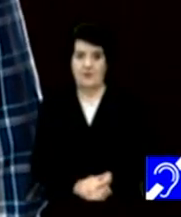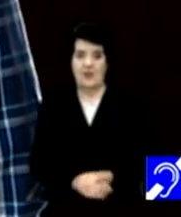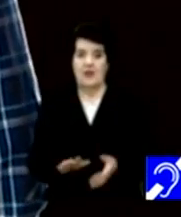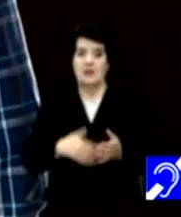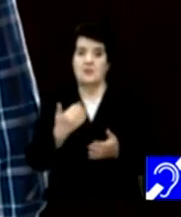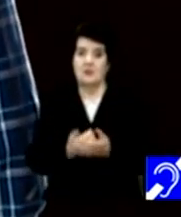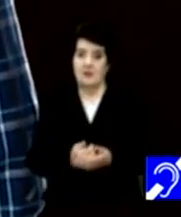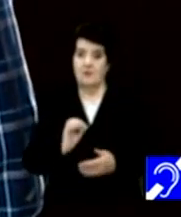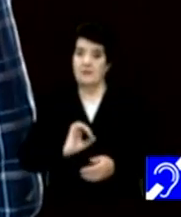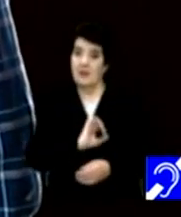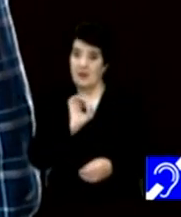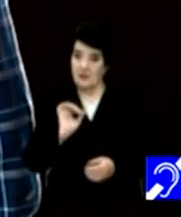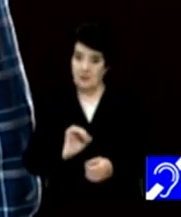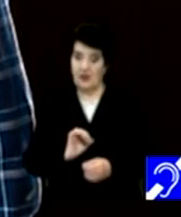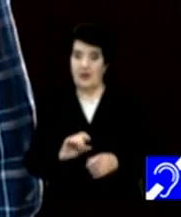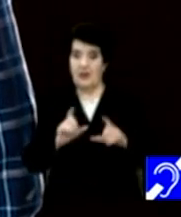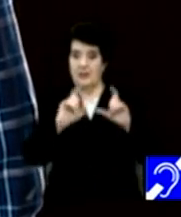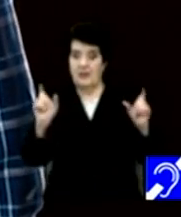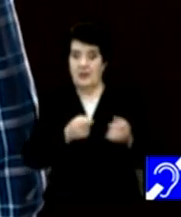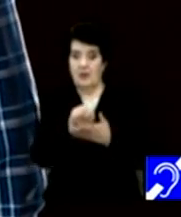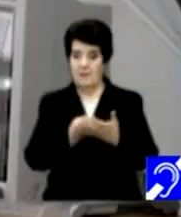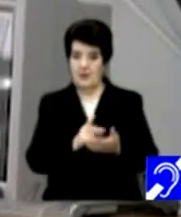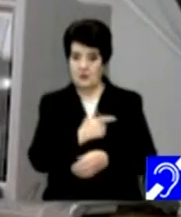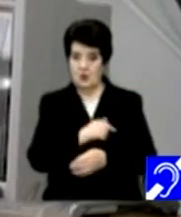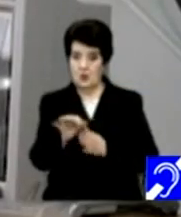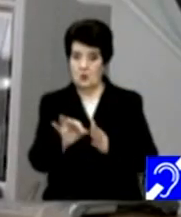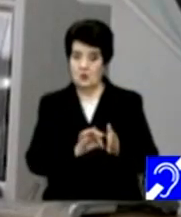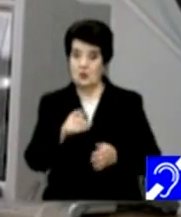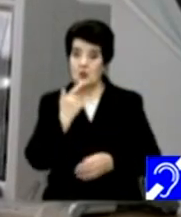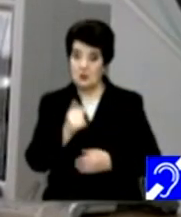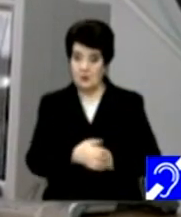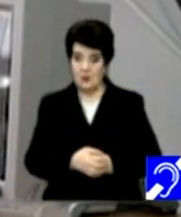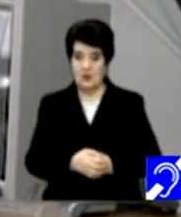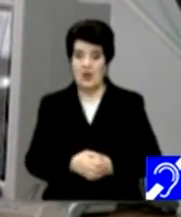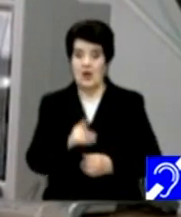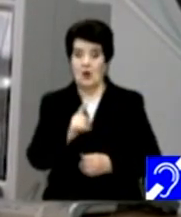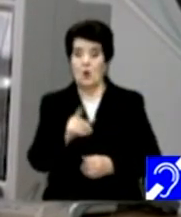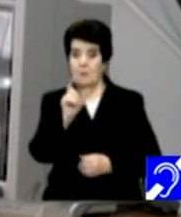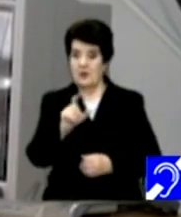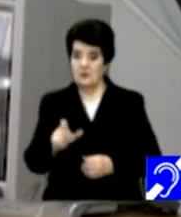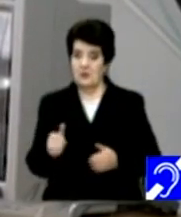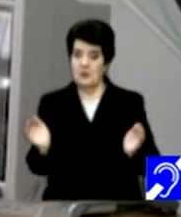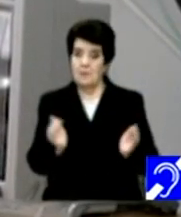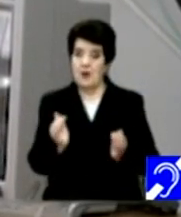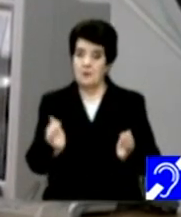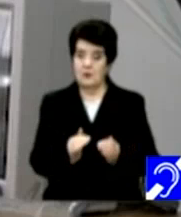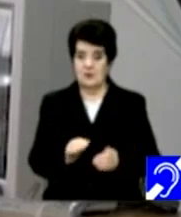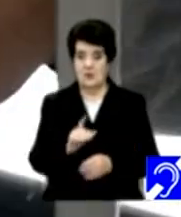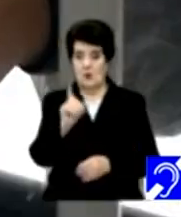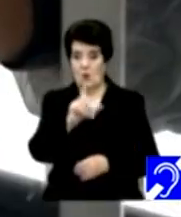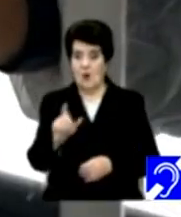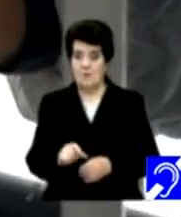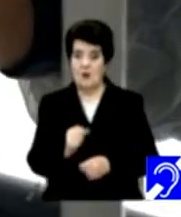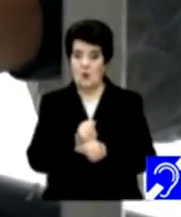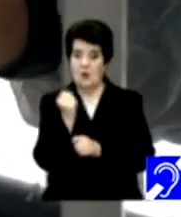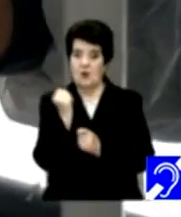Șeful de la terapie intensivă din Institutul de Medicină Urgentă Chișinău spune că secția este plină cu pacienți și sunt tot mai puține cadre medicale. Mai